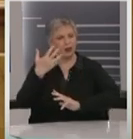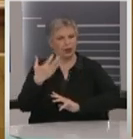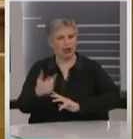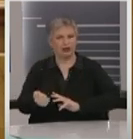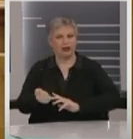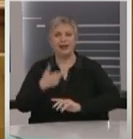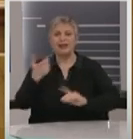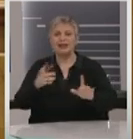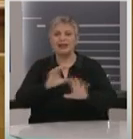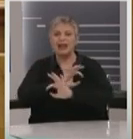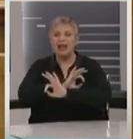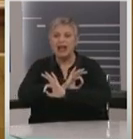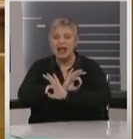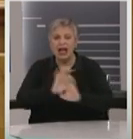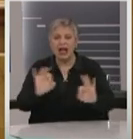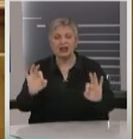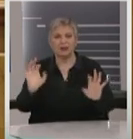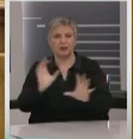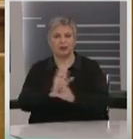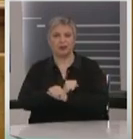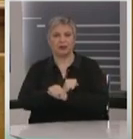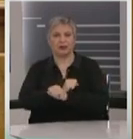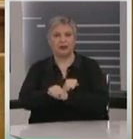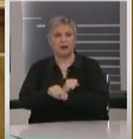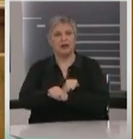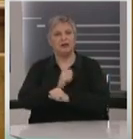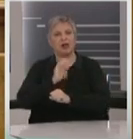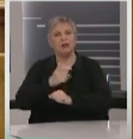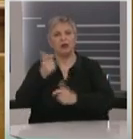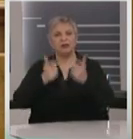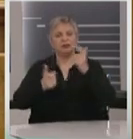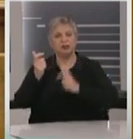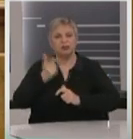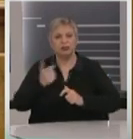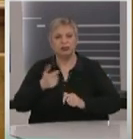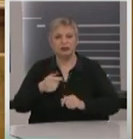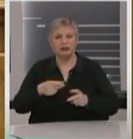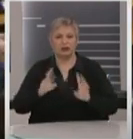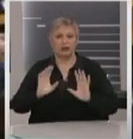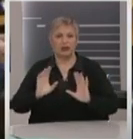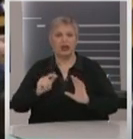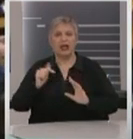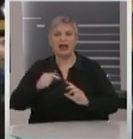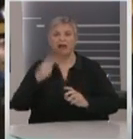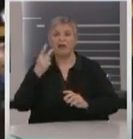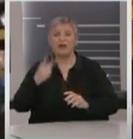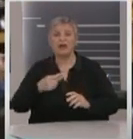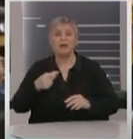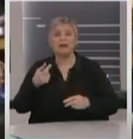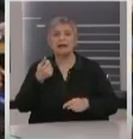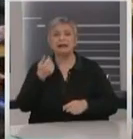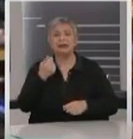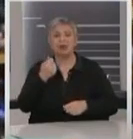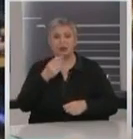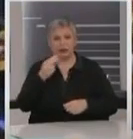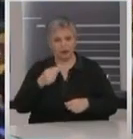έτοιμη για την έξοδο. Υπάρχουν και τα αποτελέσματα των βασικών μεγεθών της οικονομίας. Το 2017 είναι